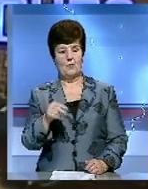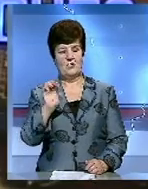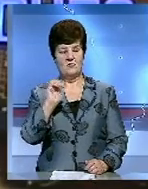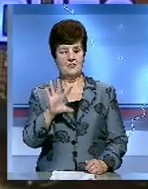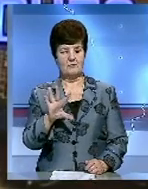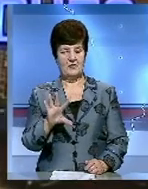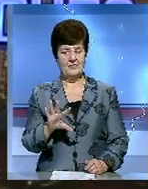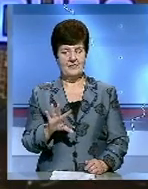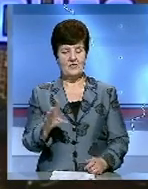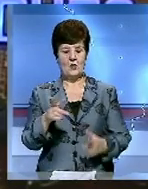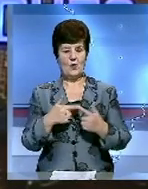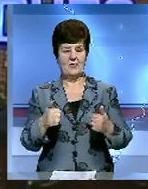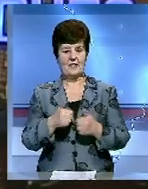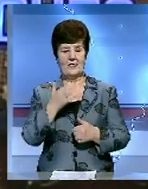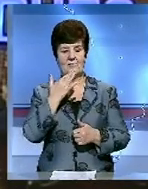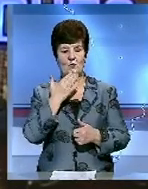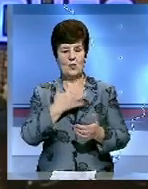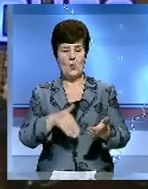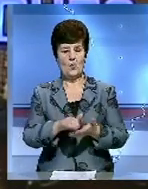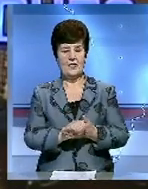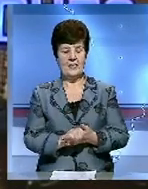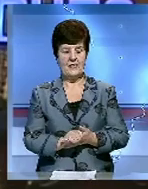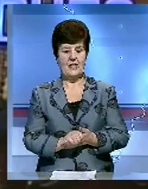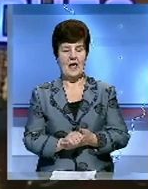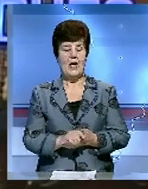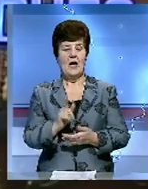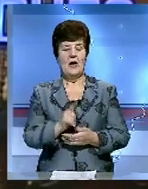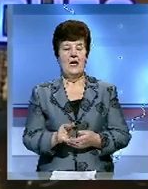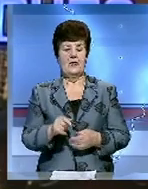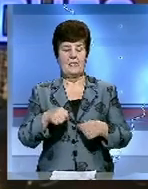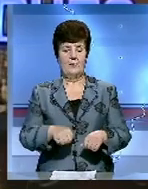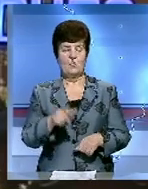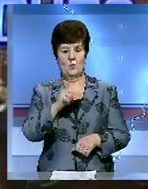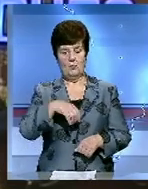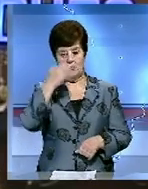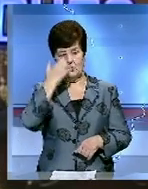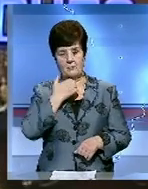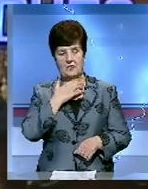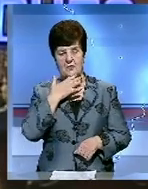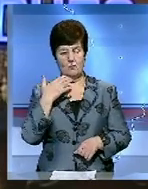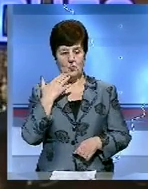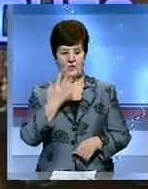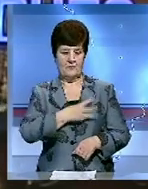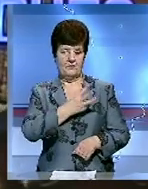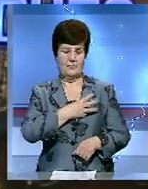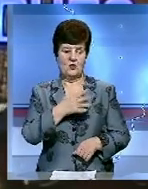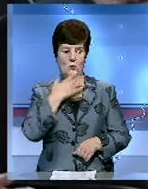din partea Organizației Națiunilor Unite, în domeniul drepturilor omului. Mulțumim foarte mult! Inspirație și mult succes, Oleg!